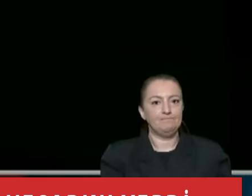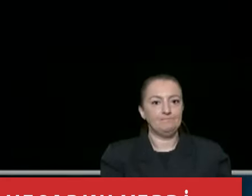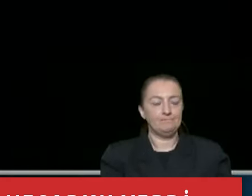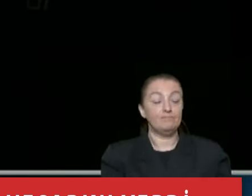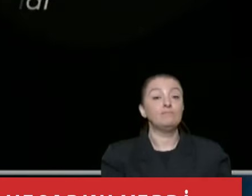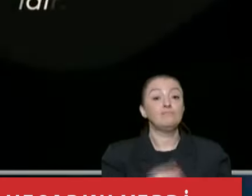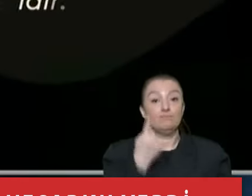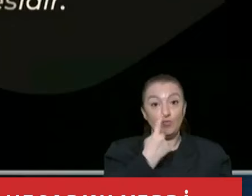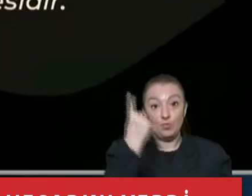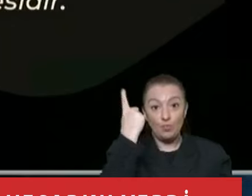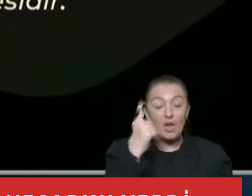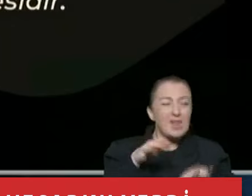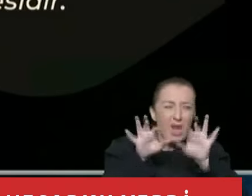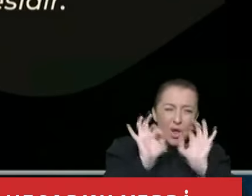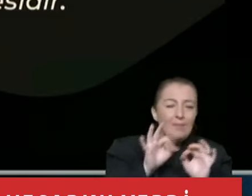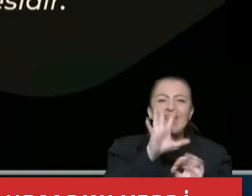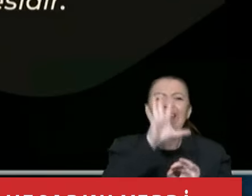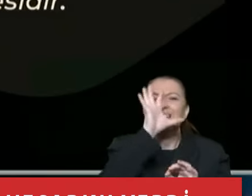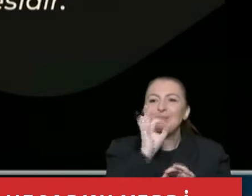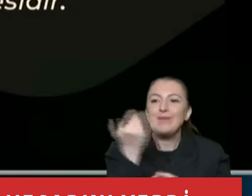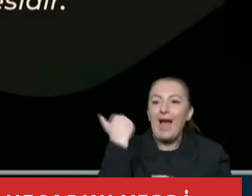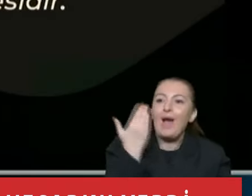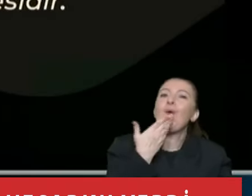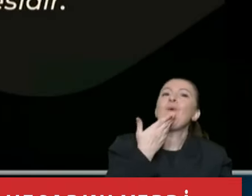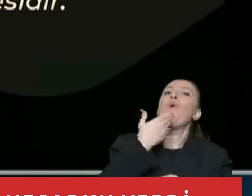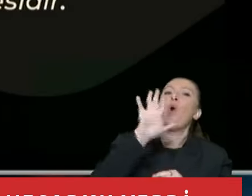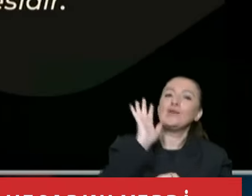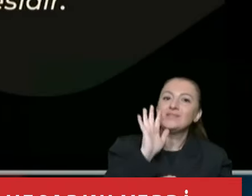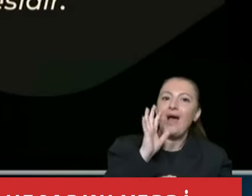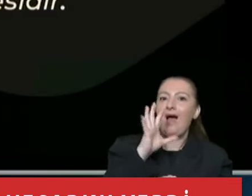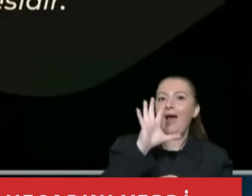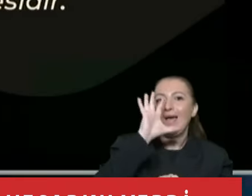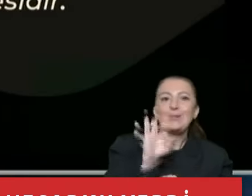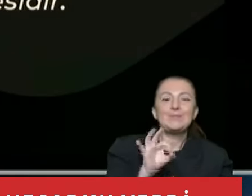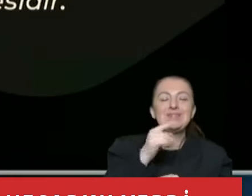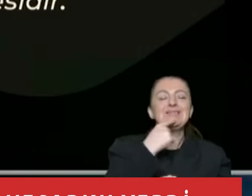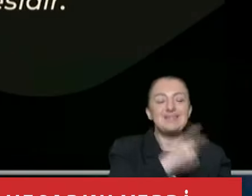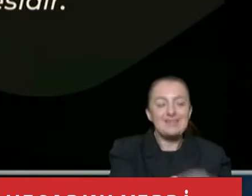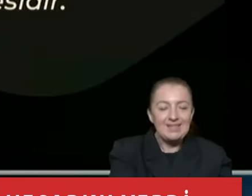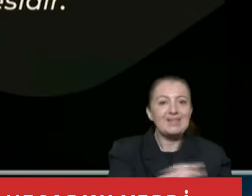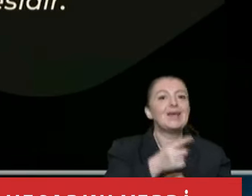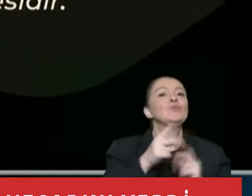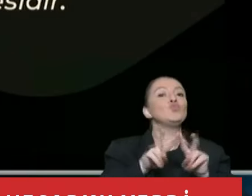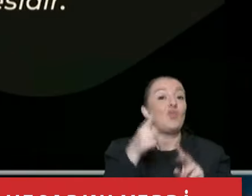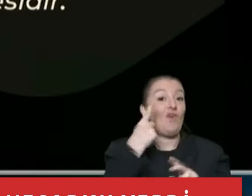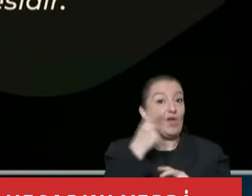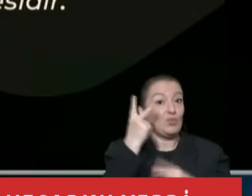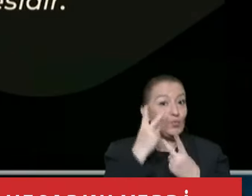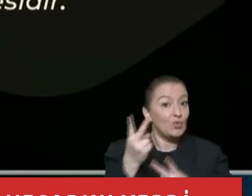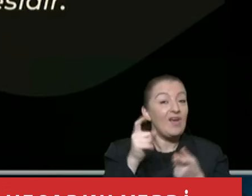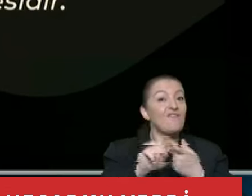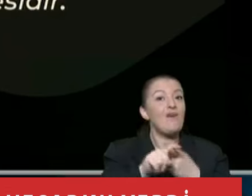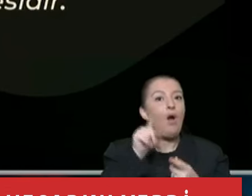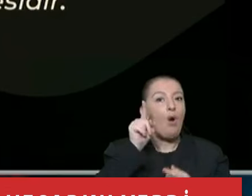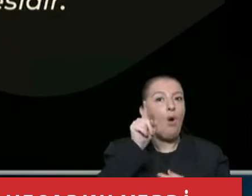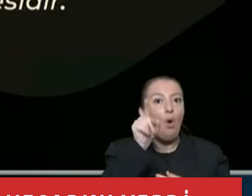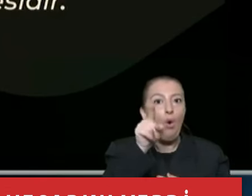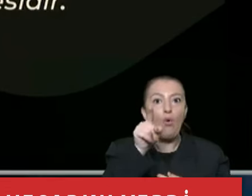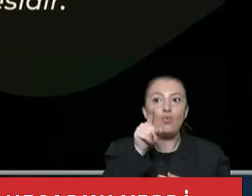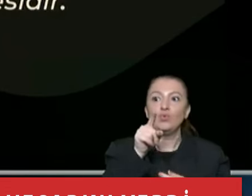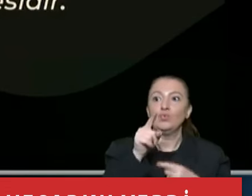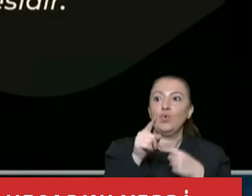bilhassa kimsesizlerin kimsesidir diyen Gazi Mustafa Kemal Atatürk'e ve onun ideallerine olan